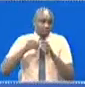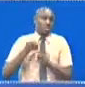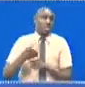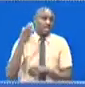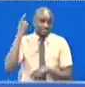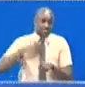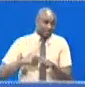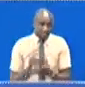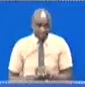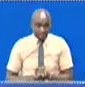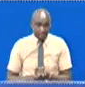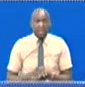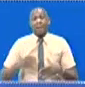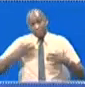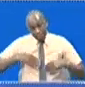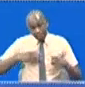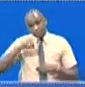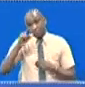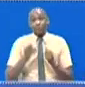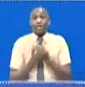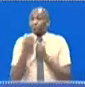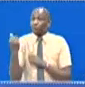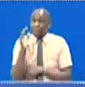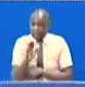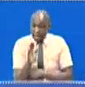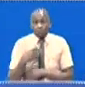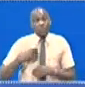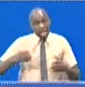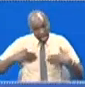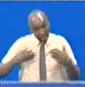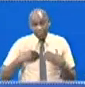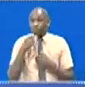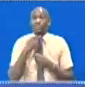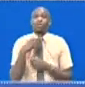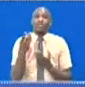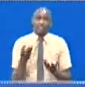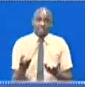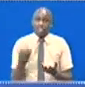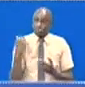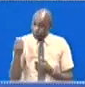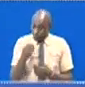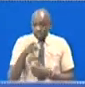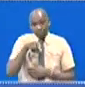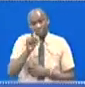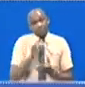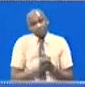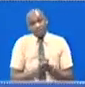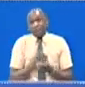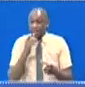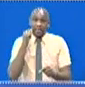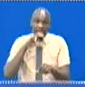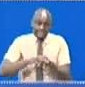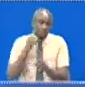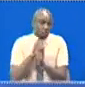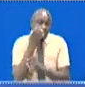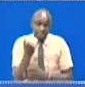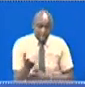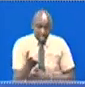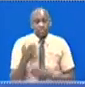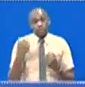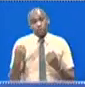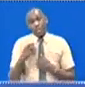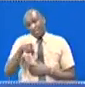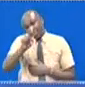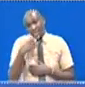uliopita. Wanaahidi watawasaidia watoto. Tunafurahi hii wote tumpee. Watoto watatoka nje wapata hata kazi. Watoto ndio hiyo